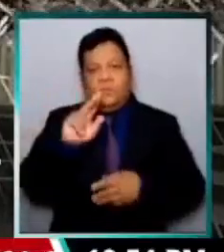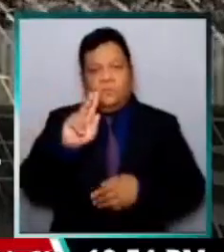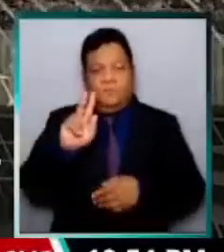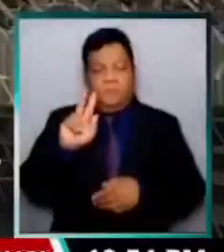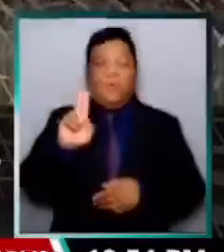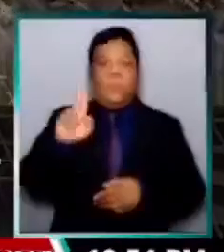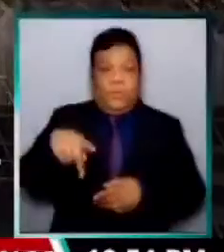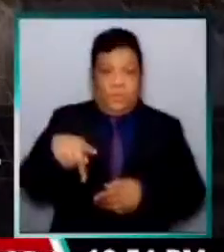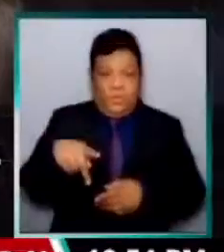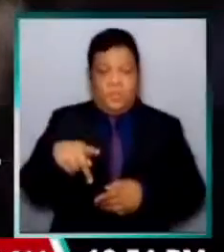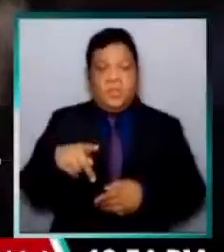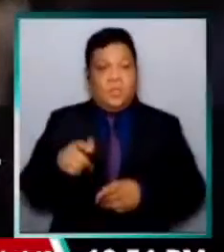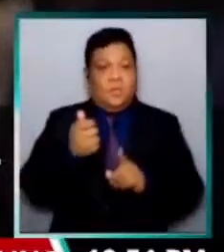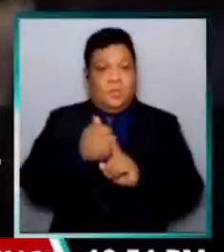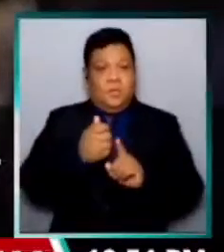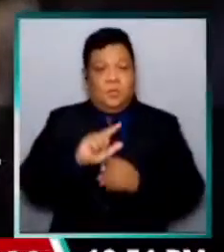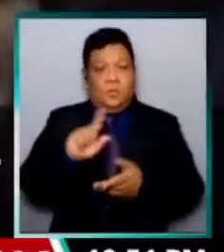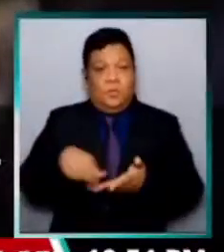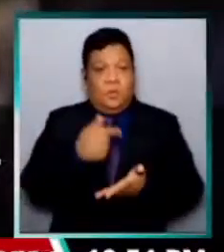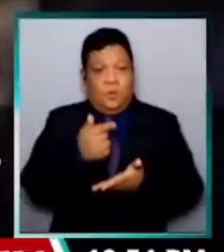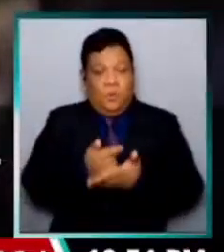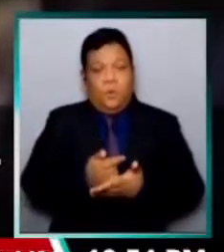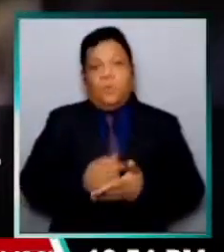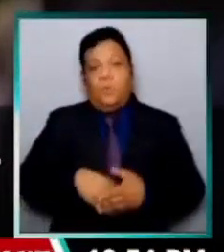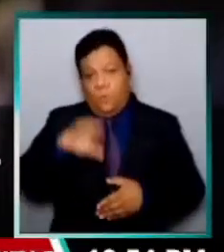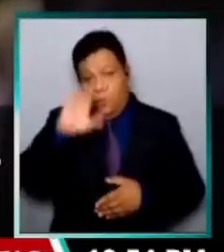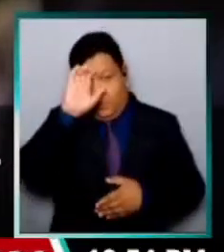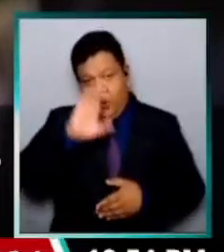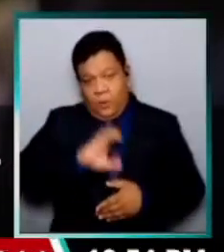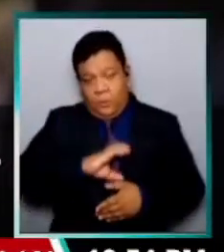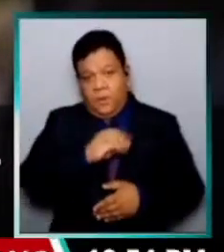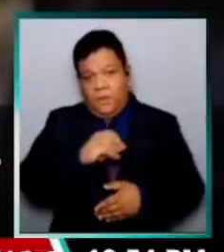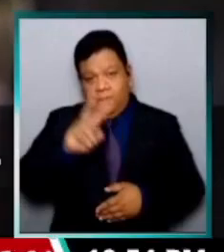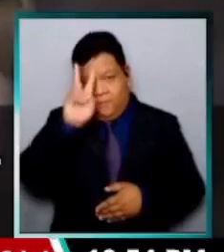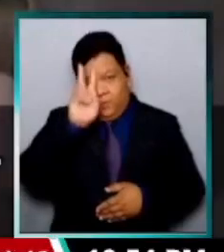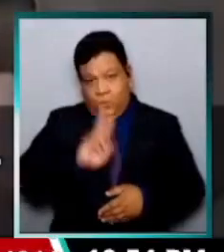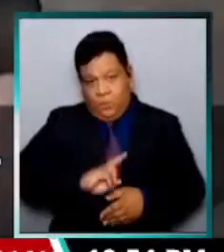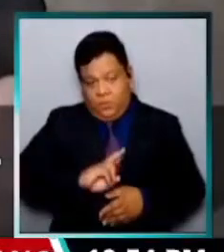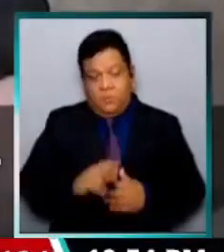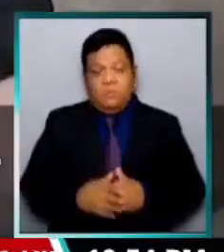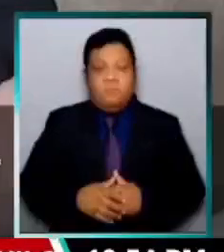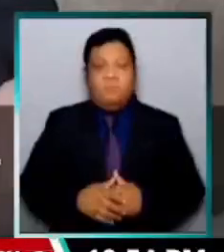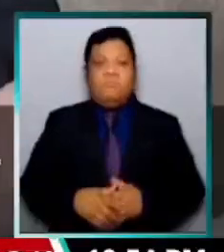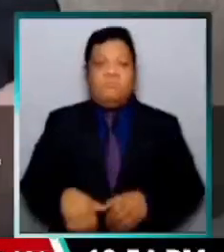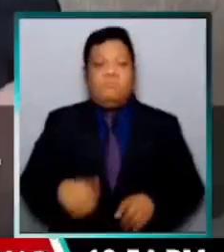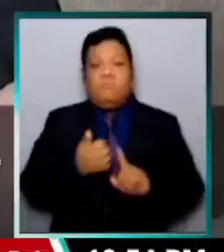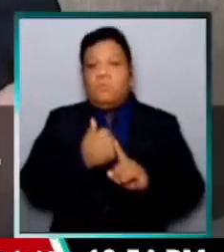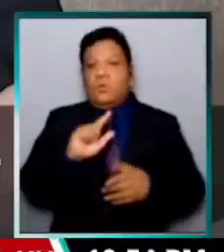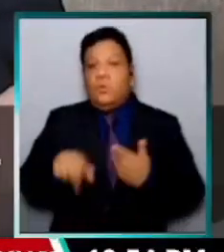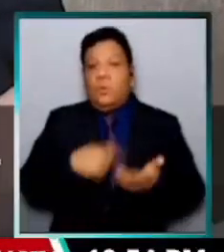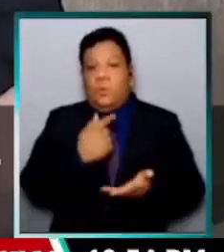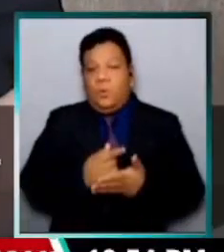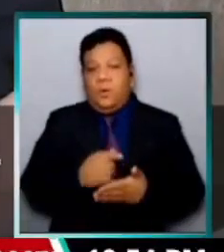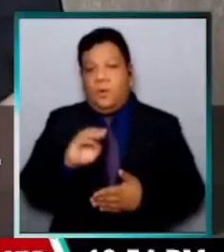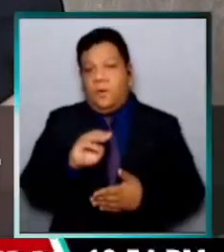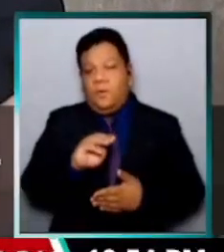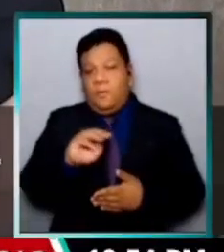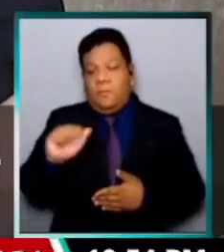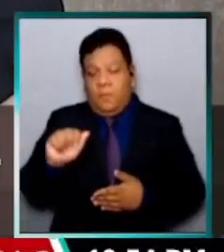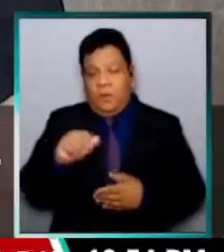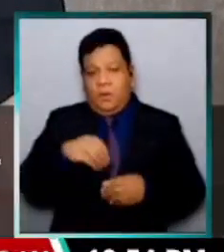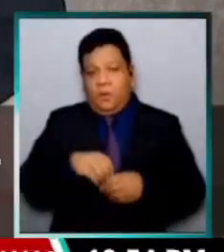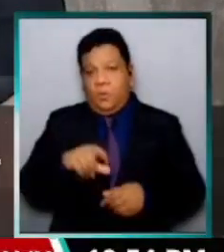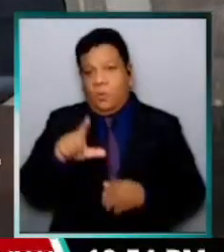siya nagtapos bilang cum laude at class valedictorian. Natapos naman niya ang kanyang Master of Laws degrees mula